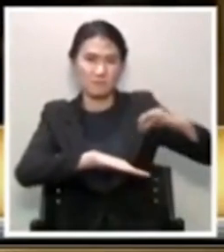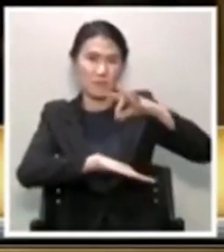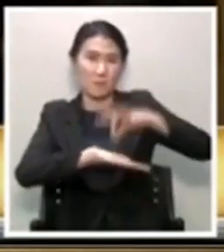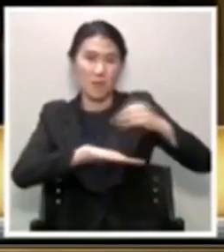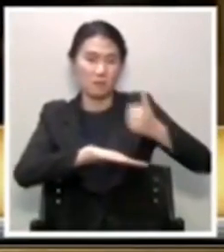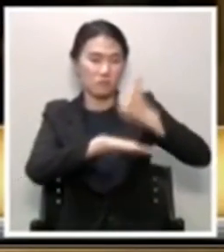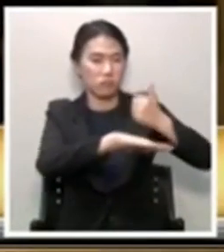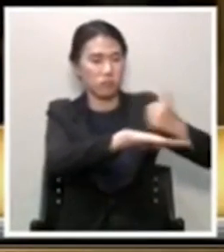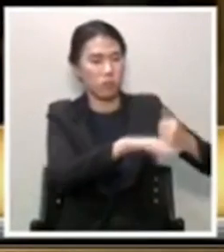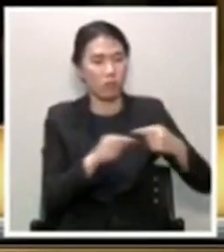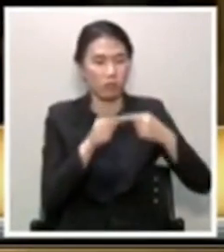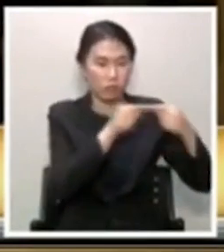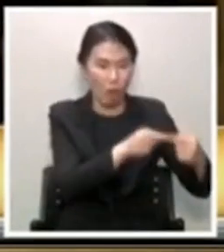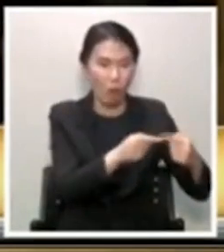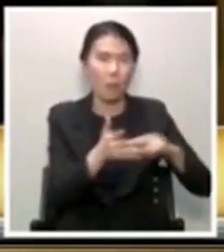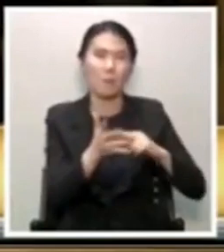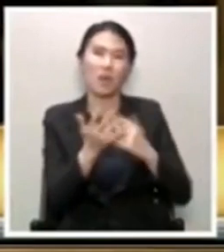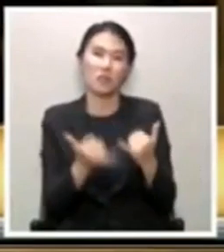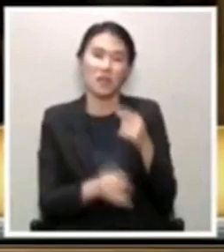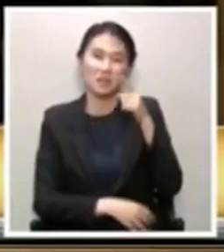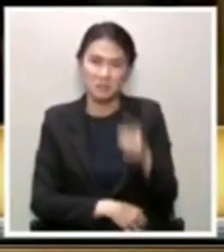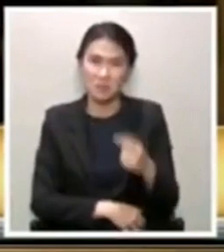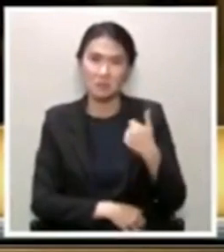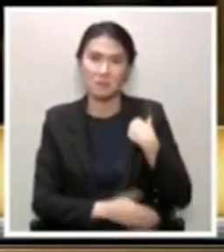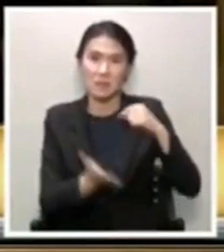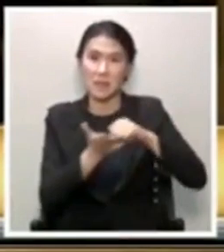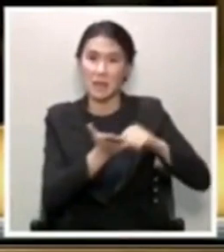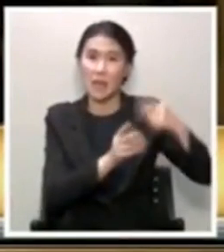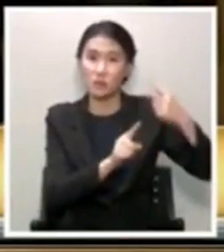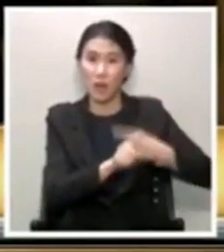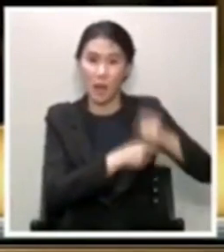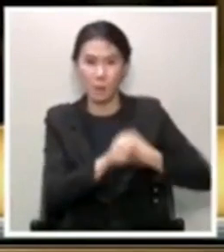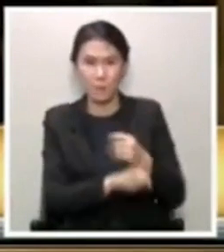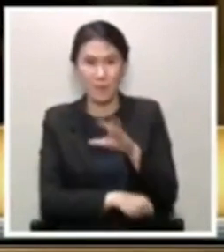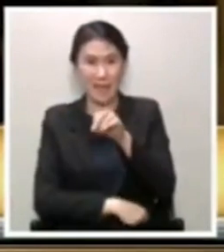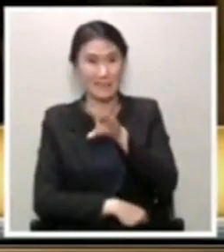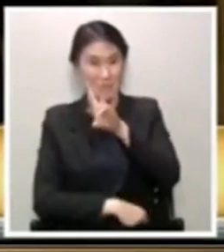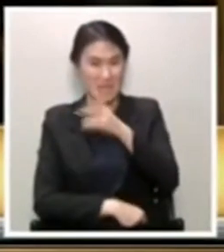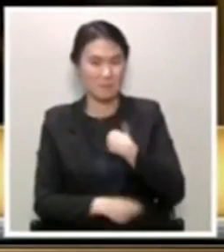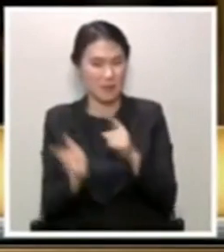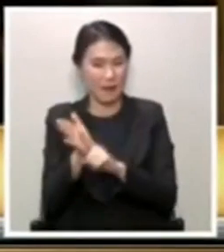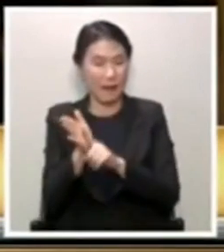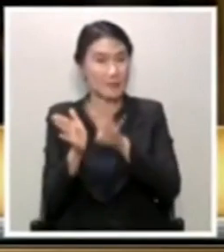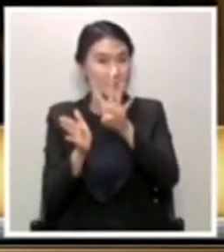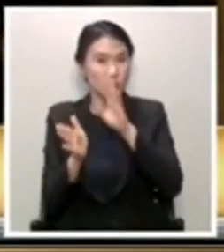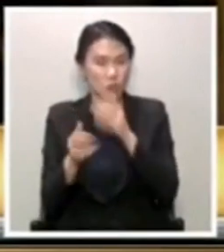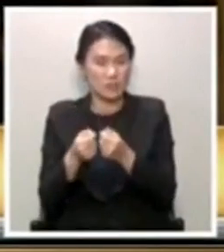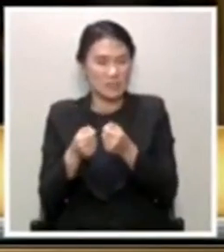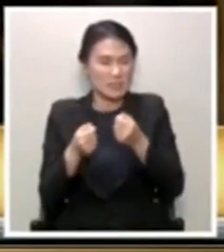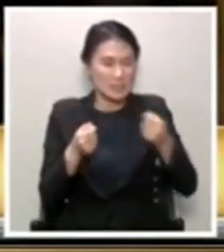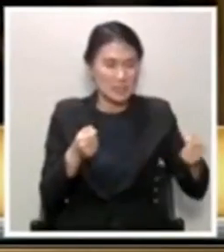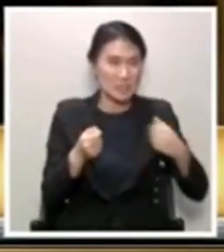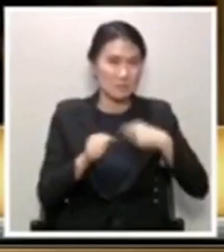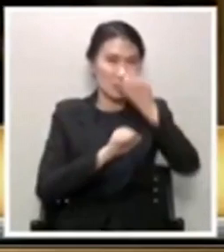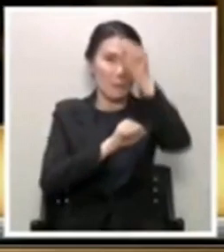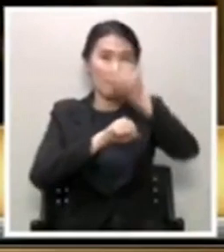ปเรื่อยๆแล้วมันก็เกิดขึ้นจริงๆครับมีการแก้รัฐธรรมนูญชั่วคราว57ถึง4ครั้งเพื่อดีเลย์หรือยืดระยะเวลาการประกาศใ